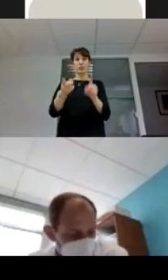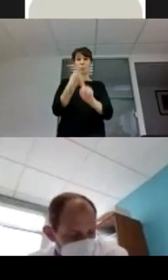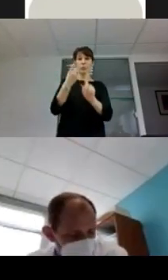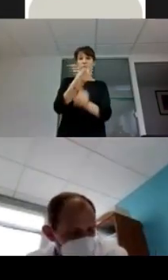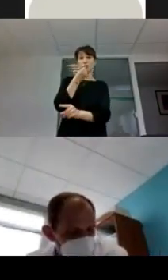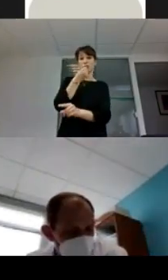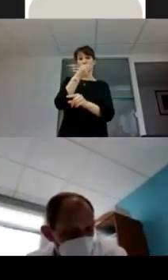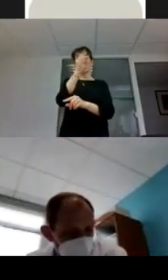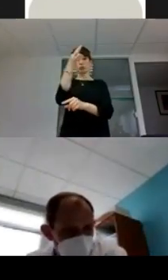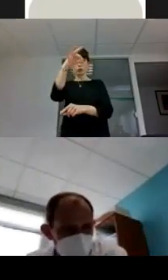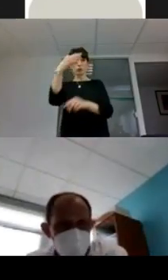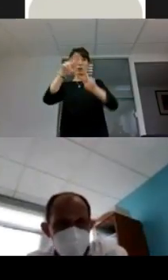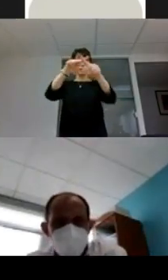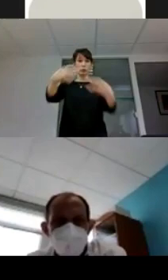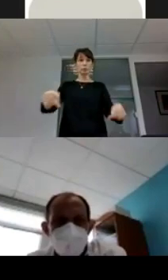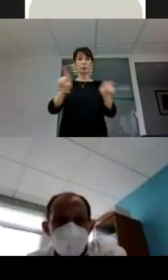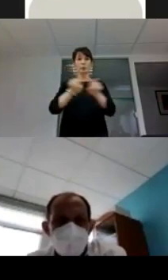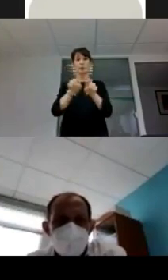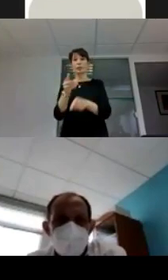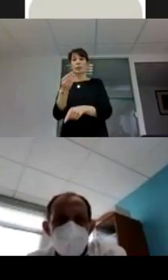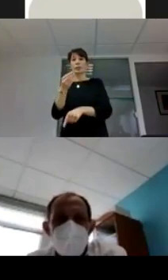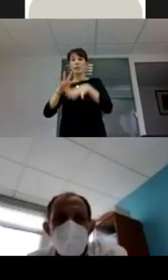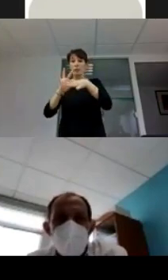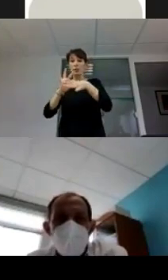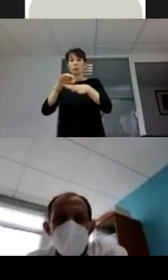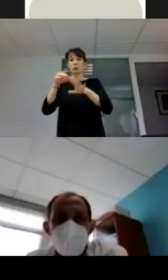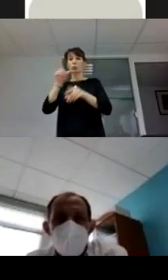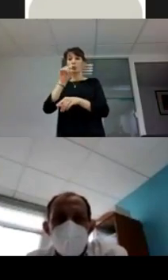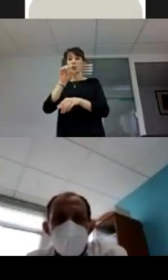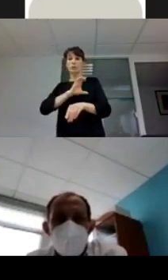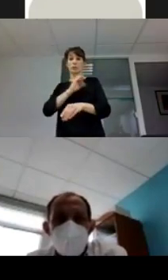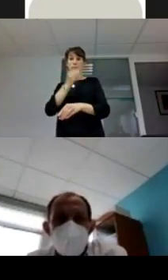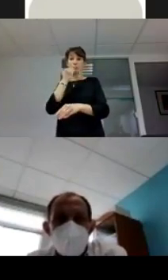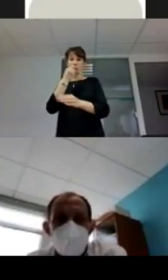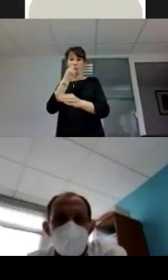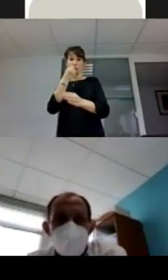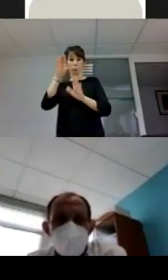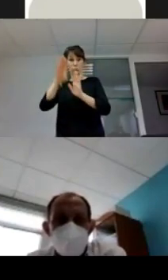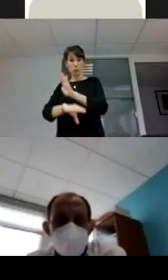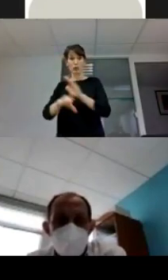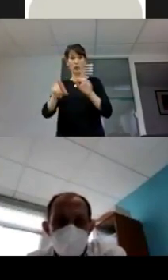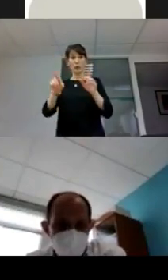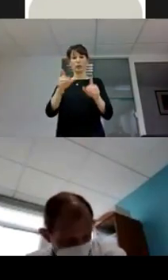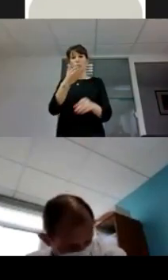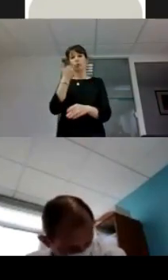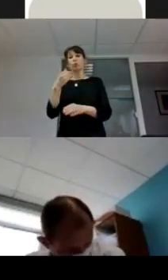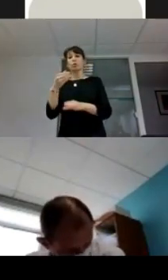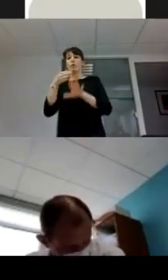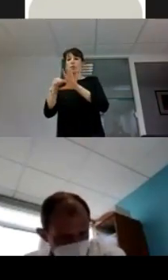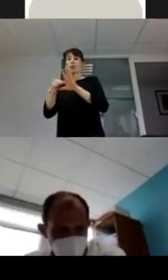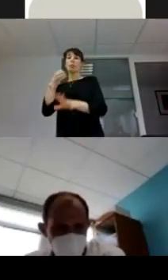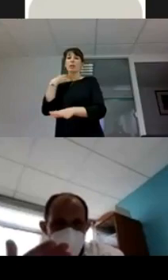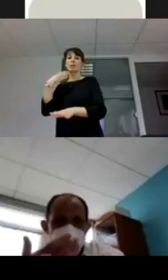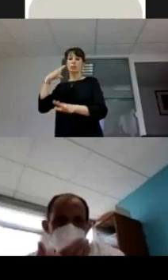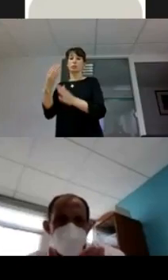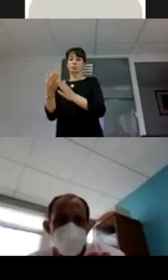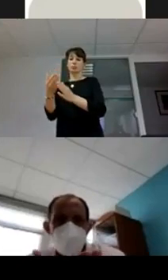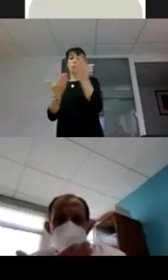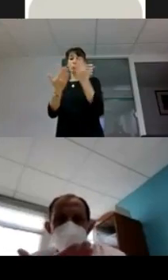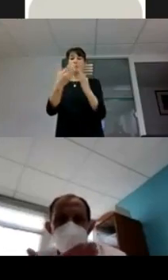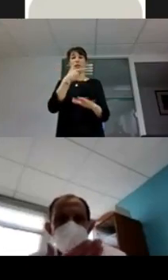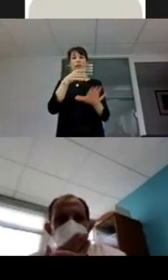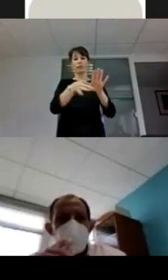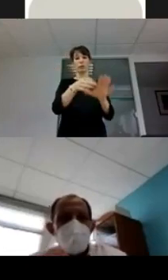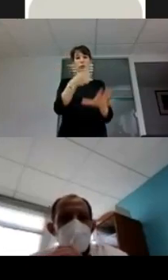Une consommation de fruits et de légumes, une consommation faible de sucre et de viande rouge. Il vaut mieux consommer du poisson ou de la viande